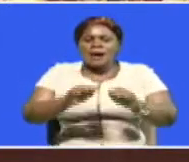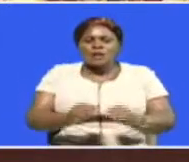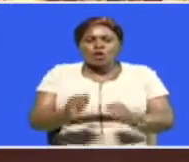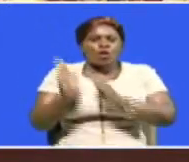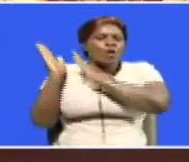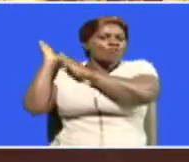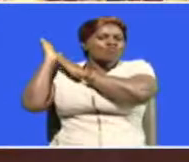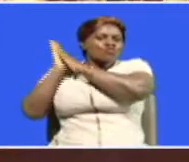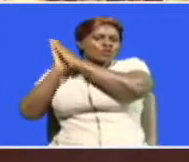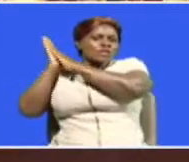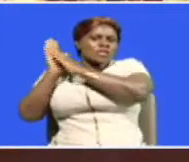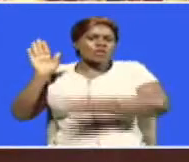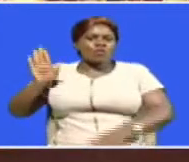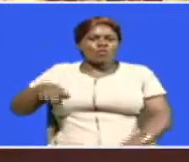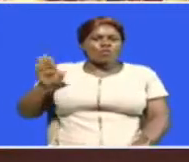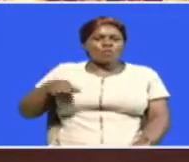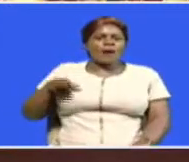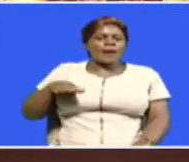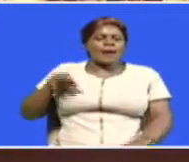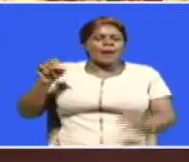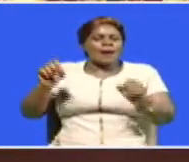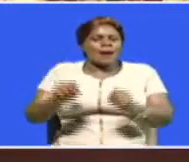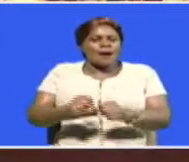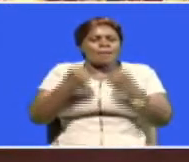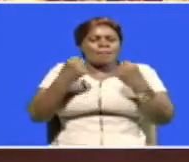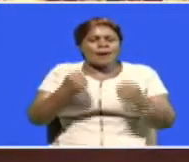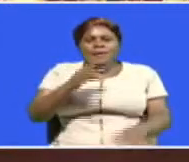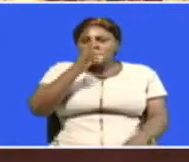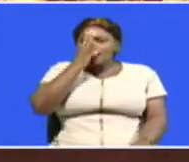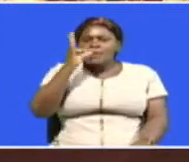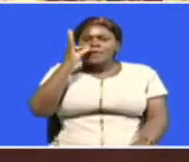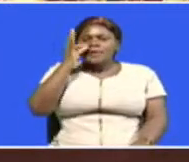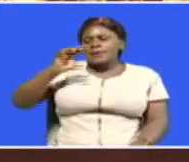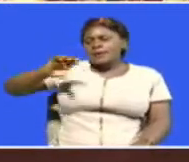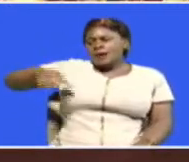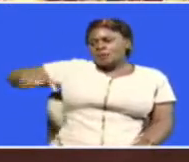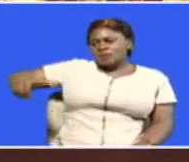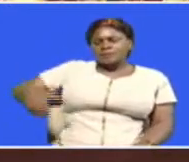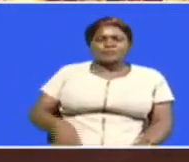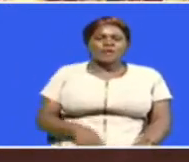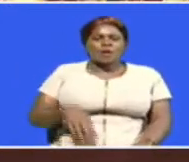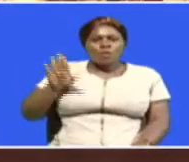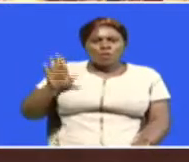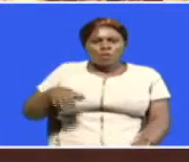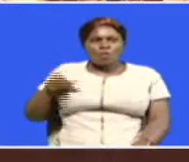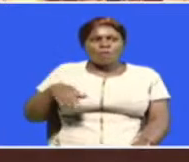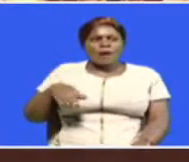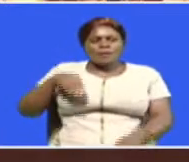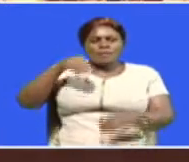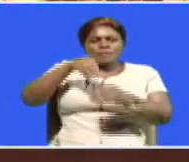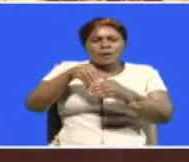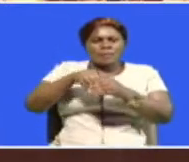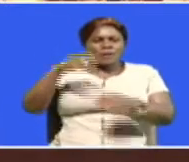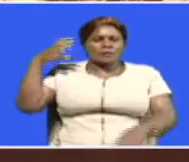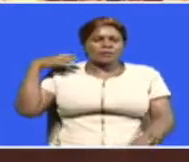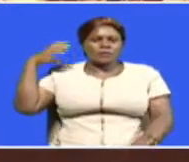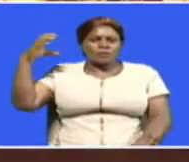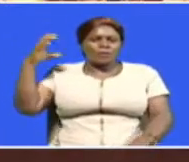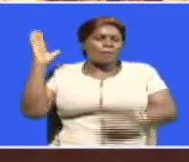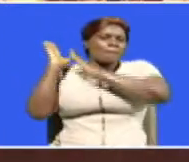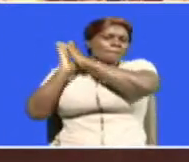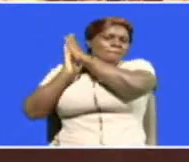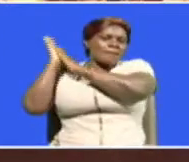ya Field Marshal Muthoni Kirima iliyofanyika eneo bunge la Tetu, kaunti ya Nyeri. Muthoni alikuwa miongoni mwa mashujaa wa